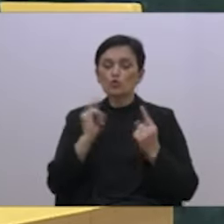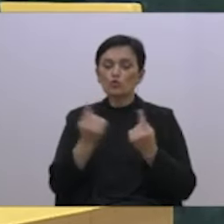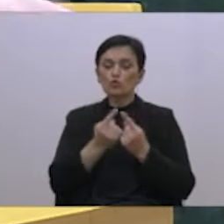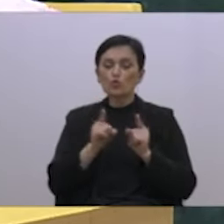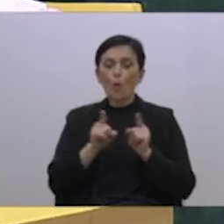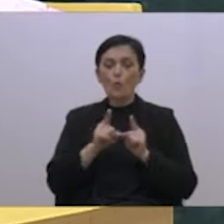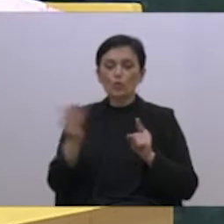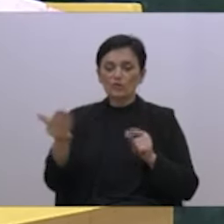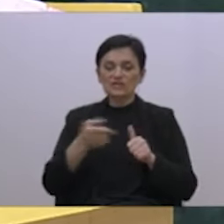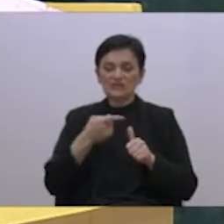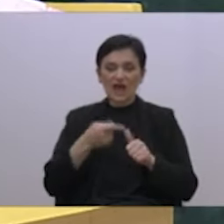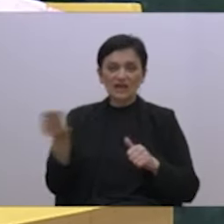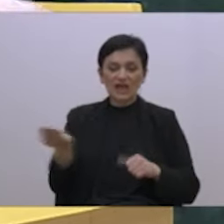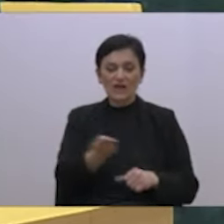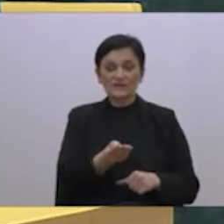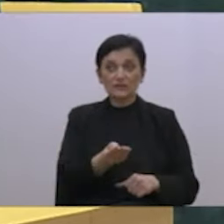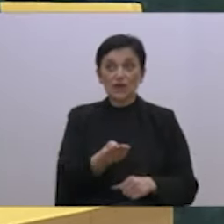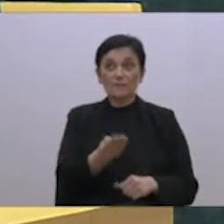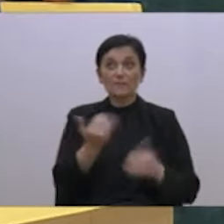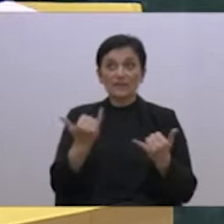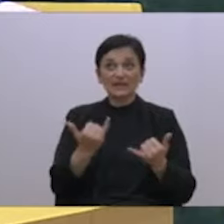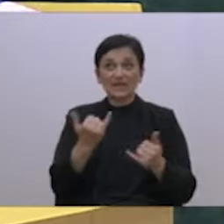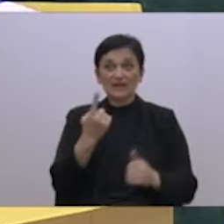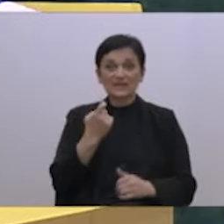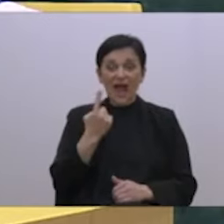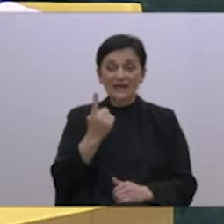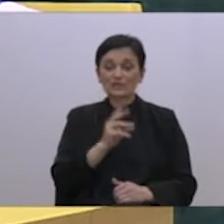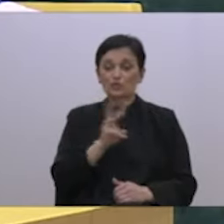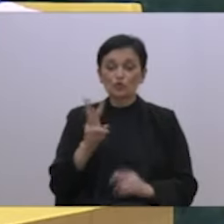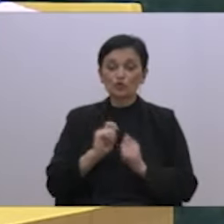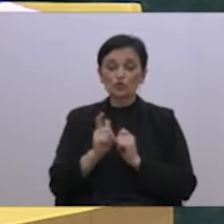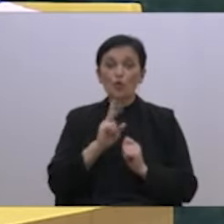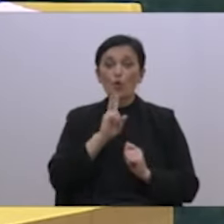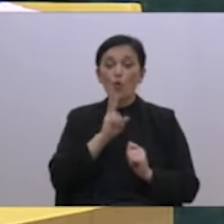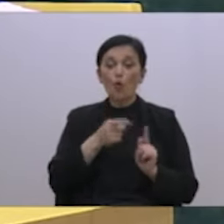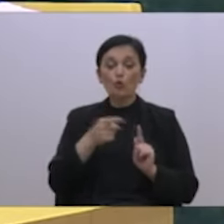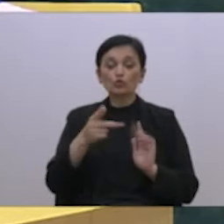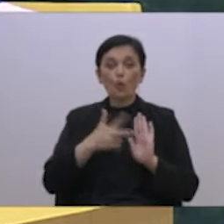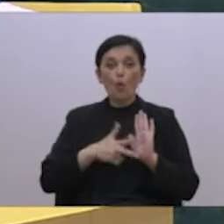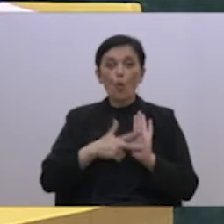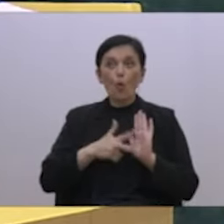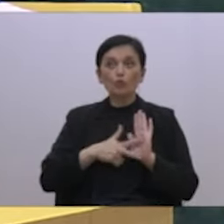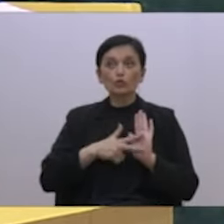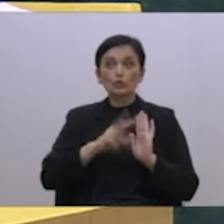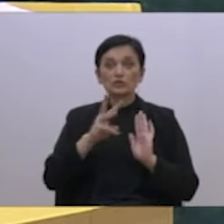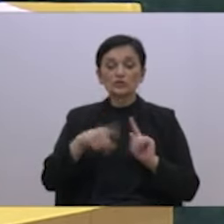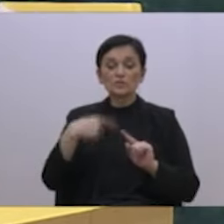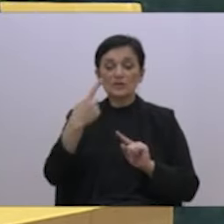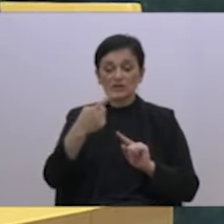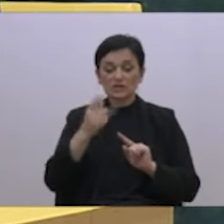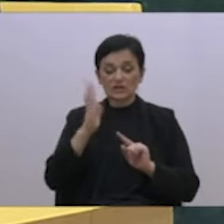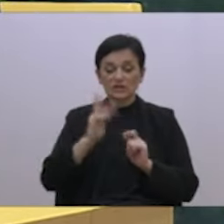ოპოზიციის სახელითაც გავიდა. დღეს 10 მილიონია დაფინანსება, 2 წელიწადში 80 მილიონი დაფინანსება იქნება წელიწადში